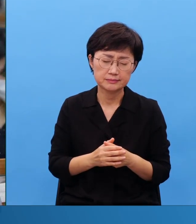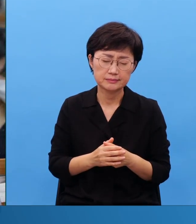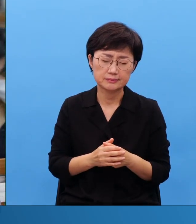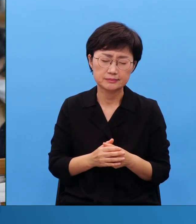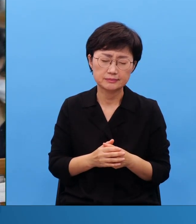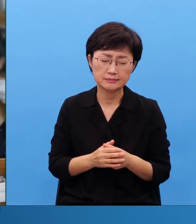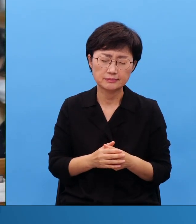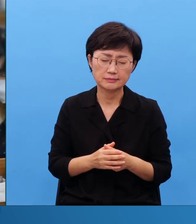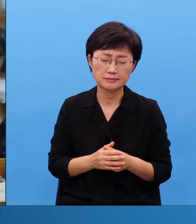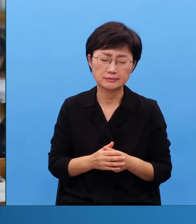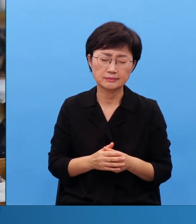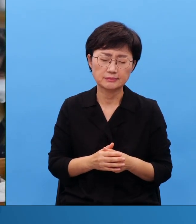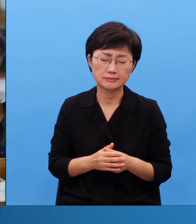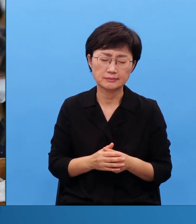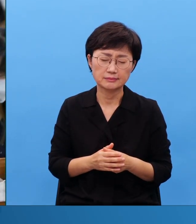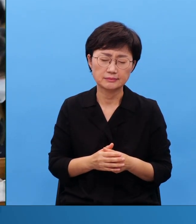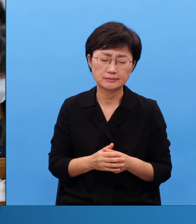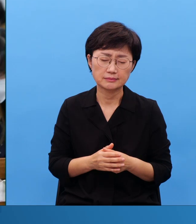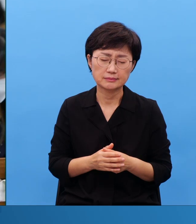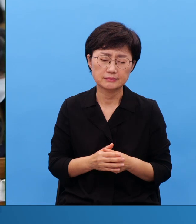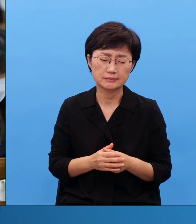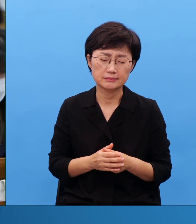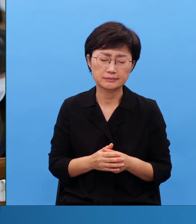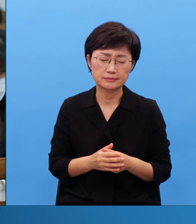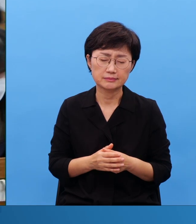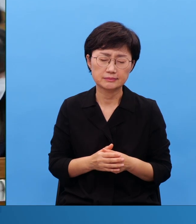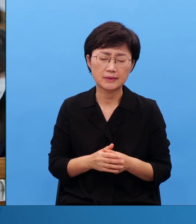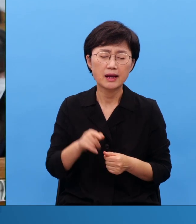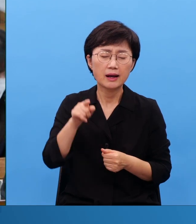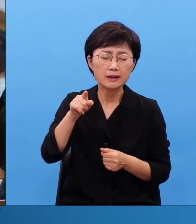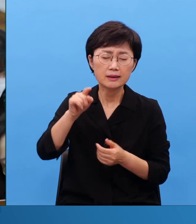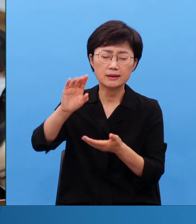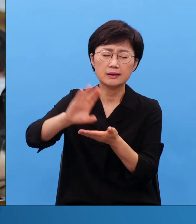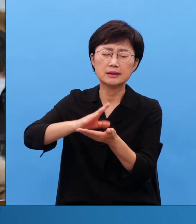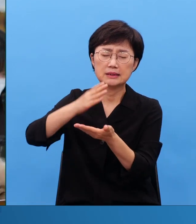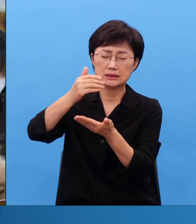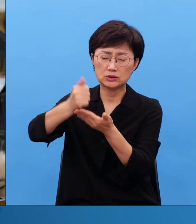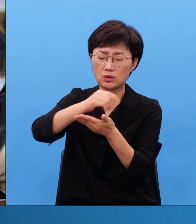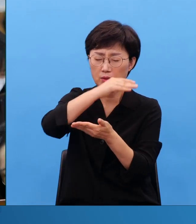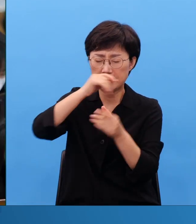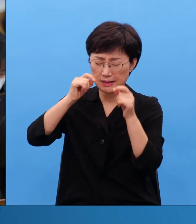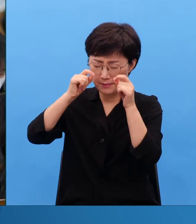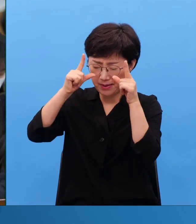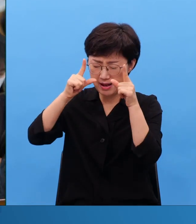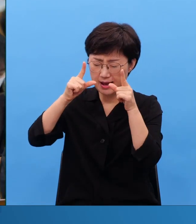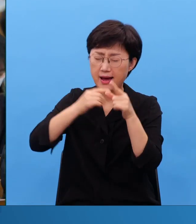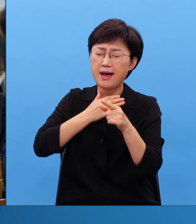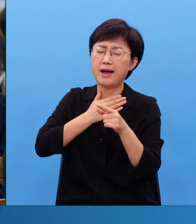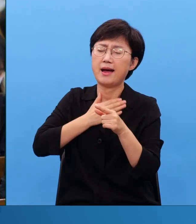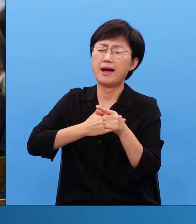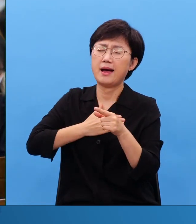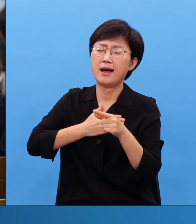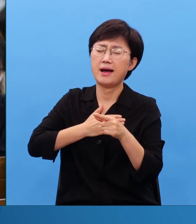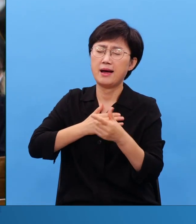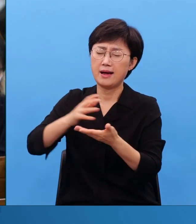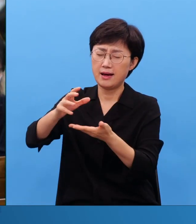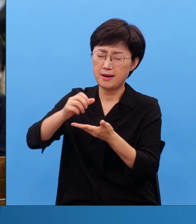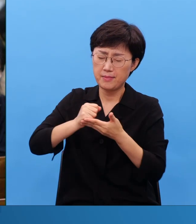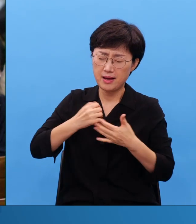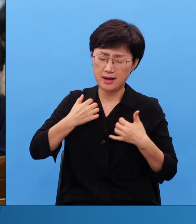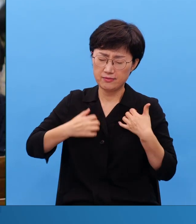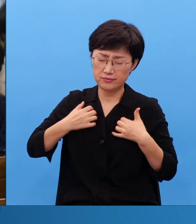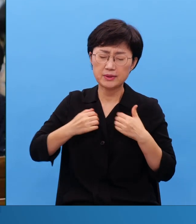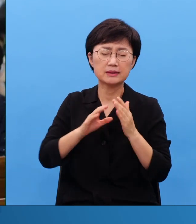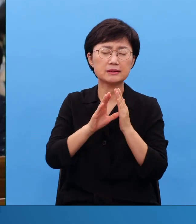we eternally take to enjoy your answers. 이 그리스도 바로 알고 누릴 때 성삼위 하나님의 역사와